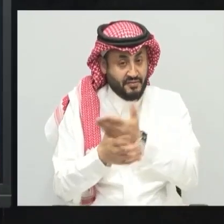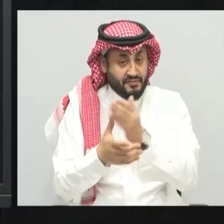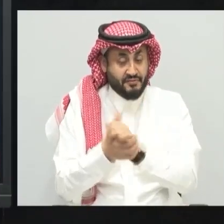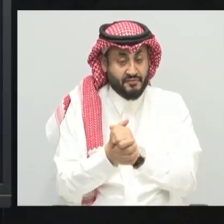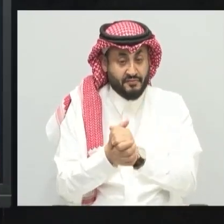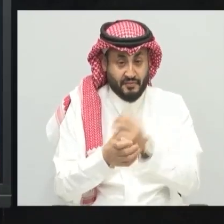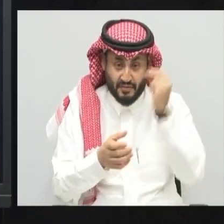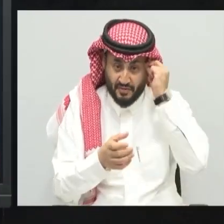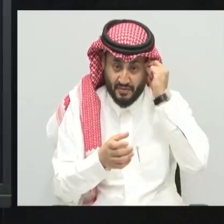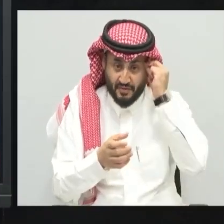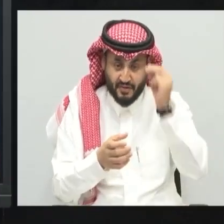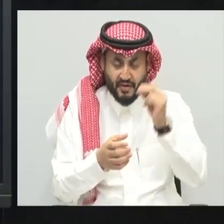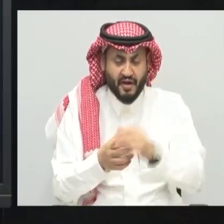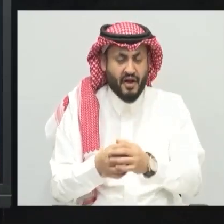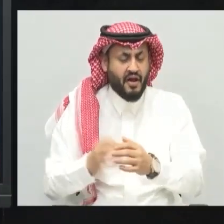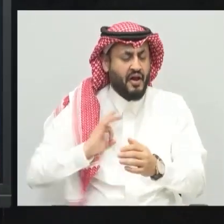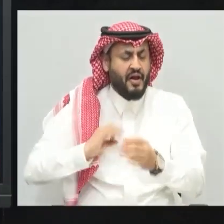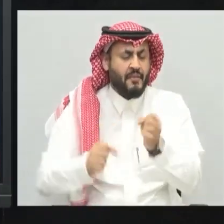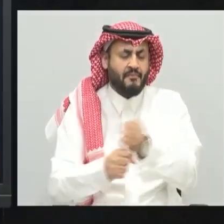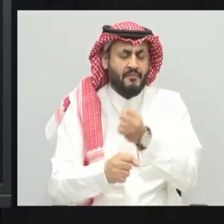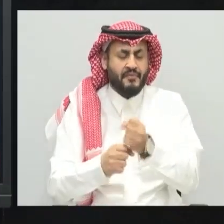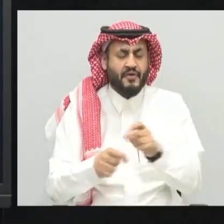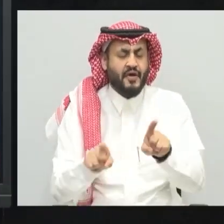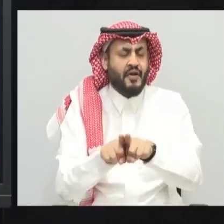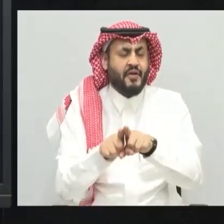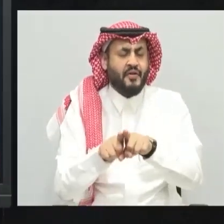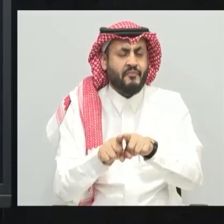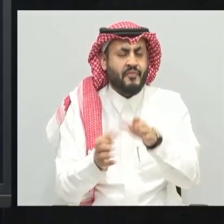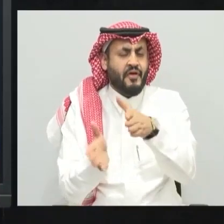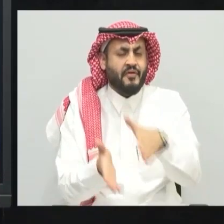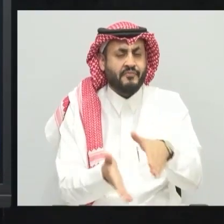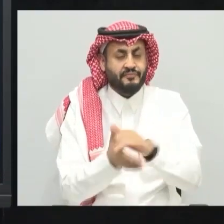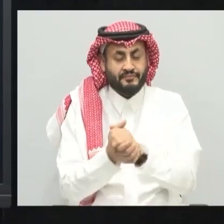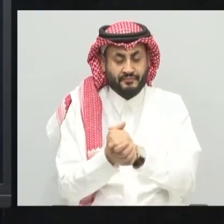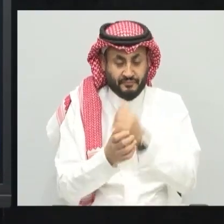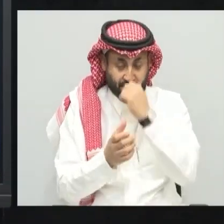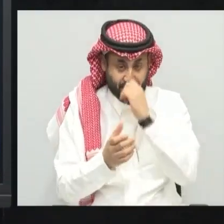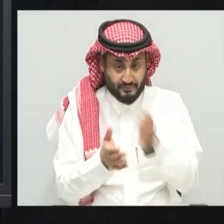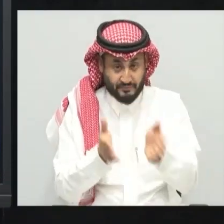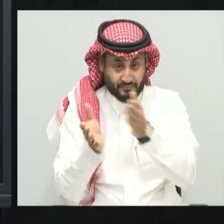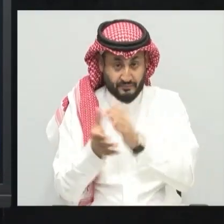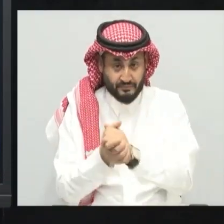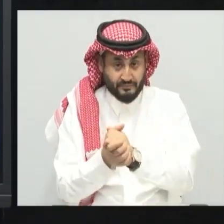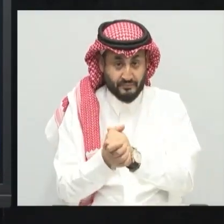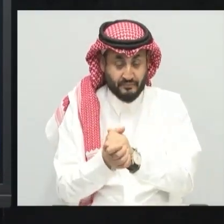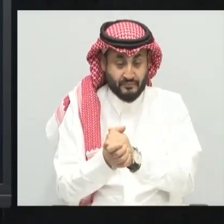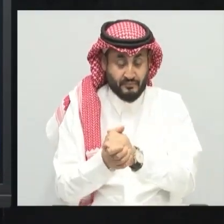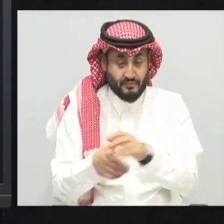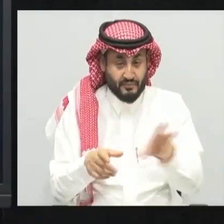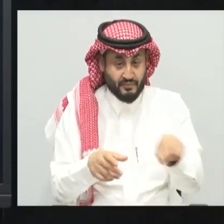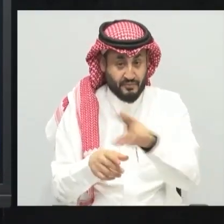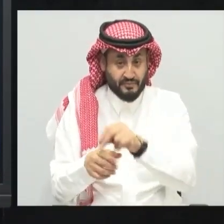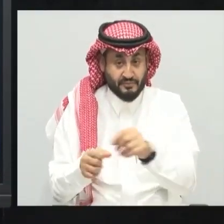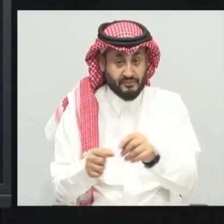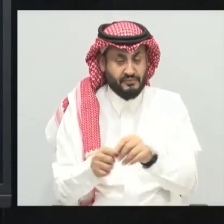فعلا وجد العمل الذي يتوافق مع ميوله وكذلك وجد العمل الذي يتناسب